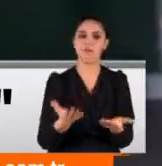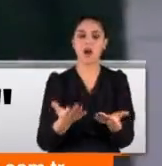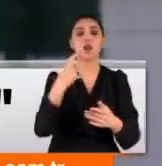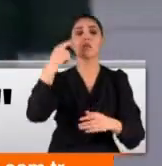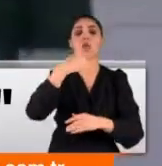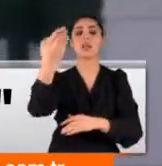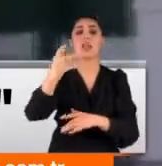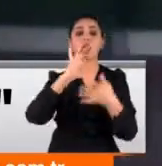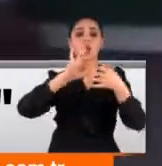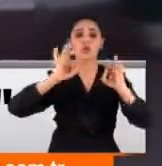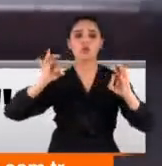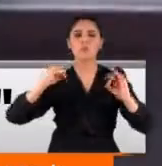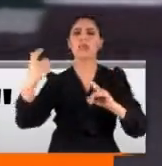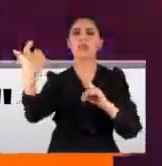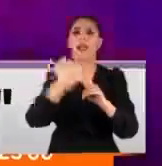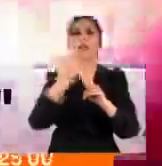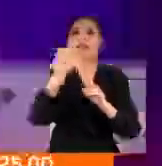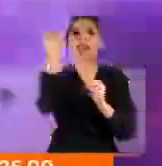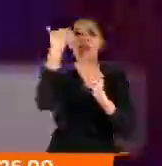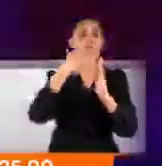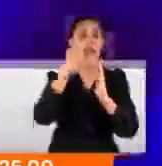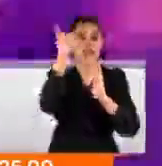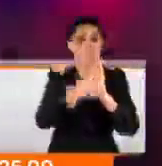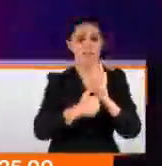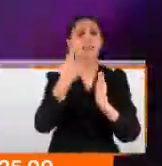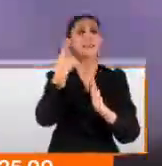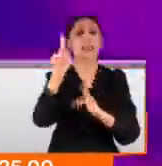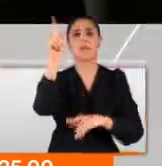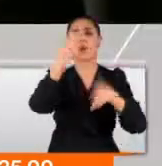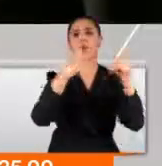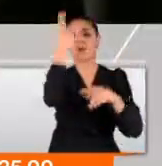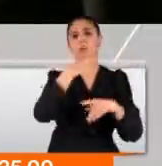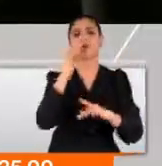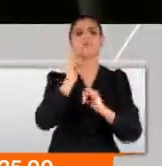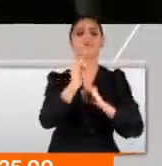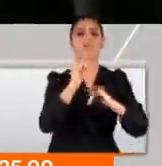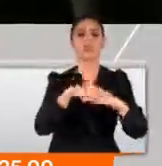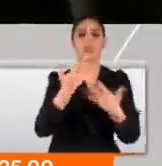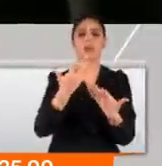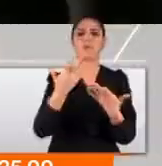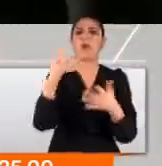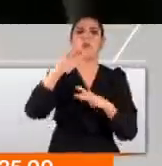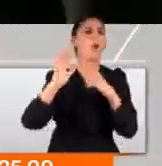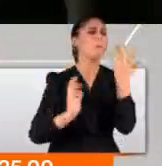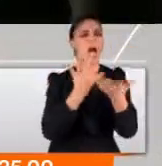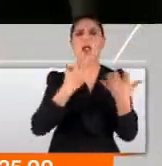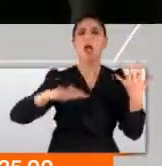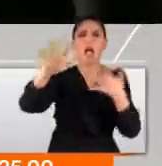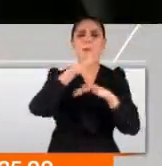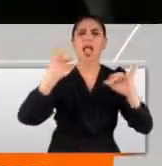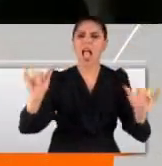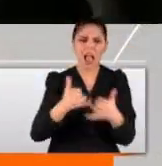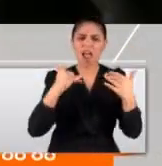Erdoğan sözlerini Karantina kurallarına uymayanlara sitem ederek noktaları pavyon balo şu bu vesaire